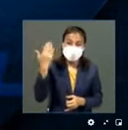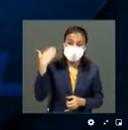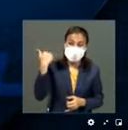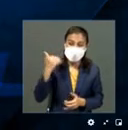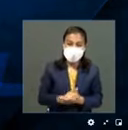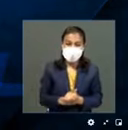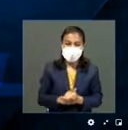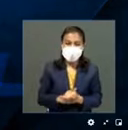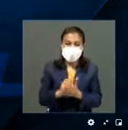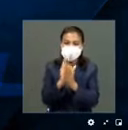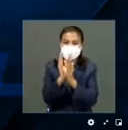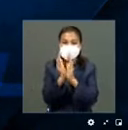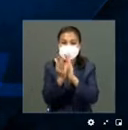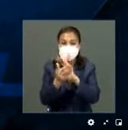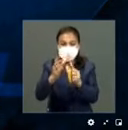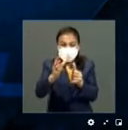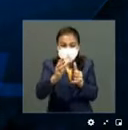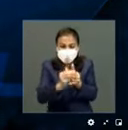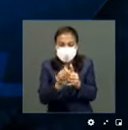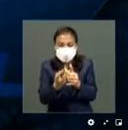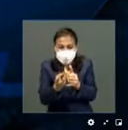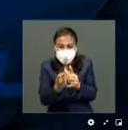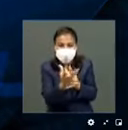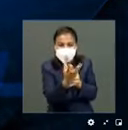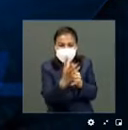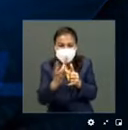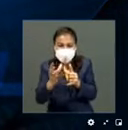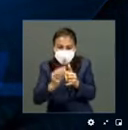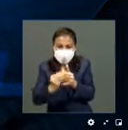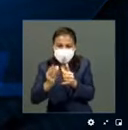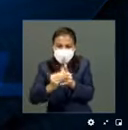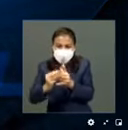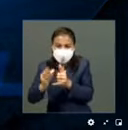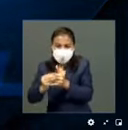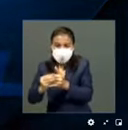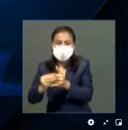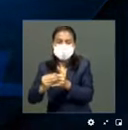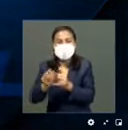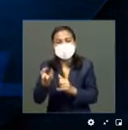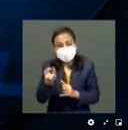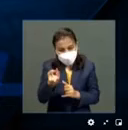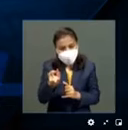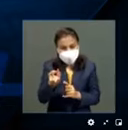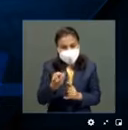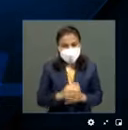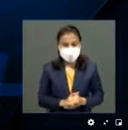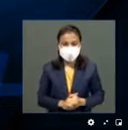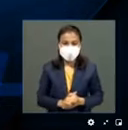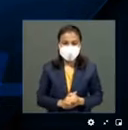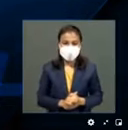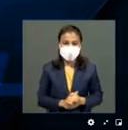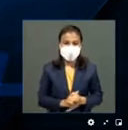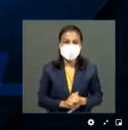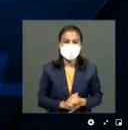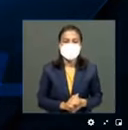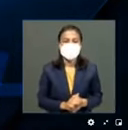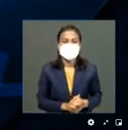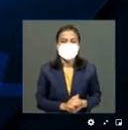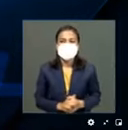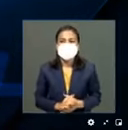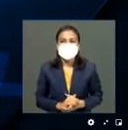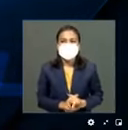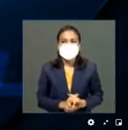างปรับเป็นสีเขียวหมายความว่าทิศทางสถานการณ์พบผู้ติดเชื้อค่อนข้างเล็กลงเล็กลงนะค